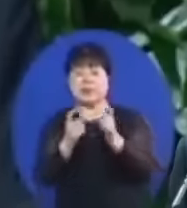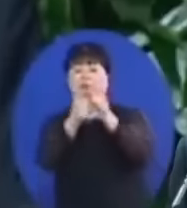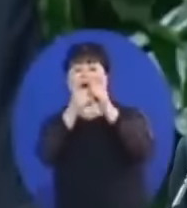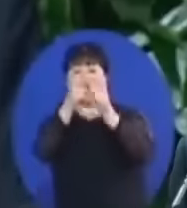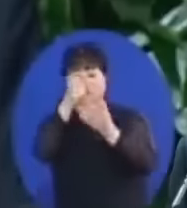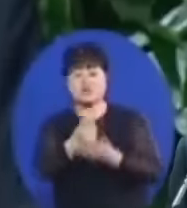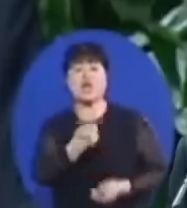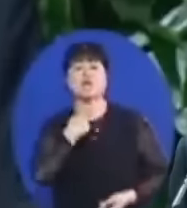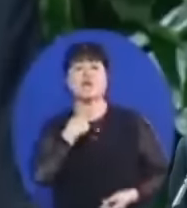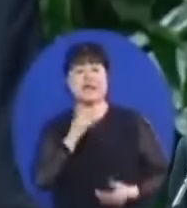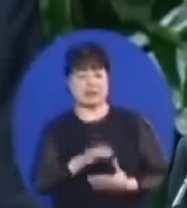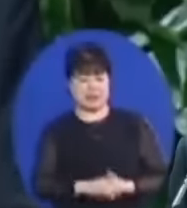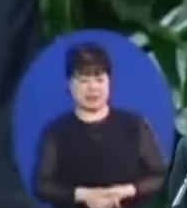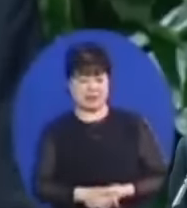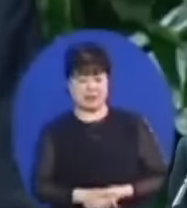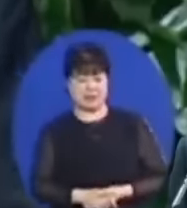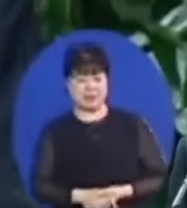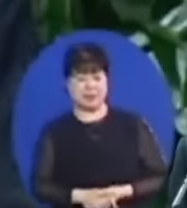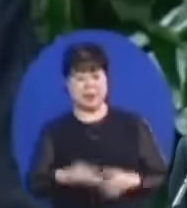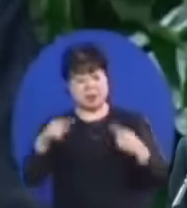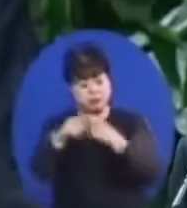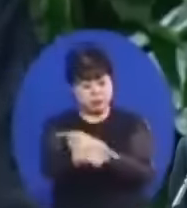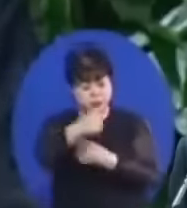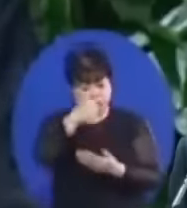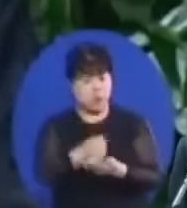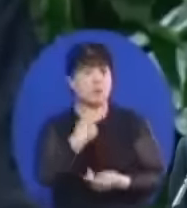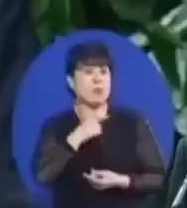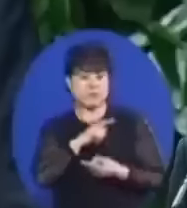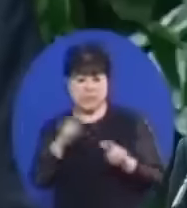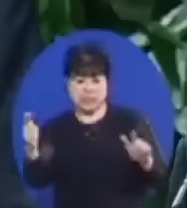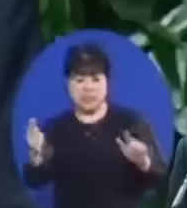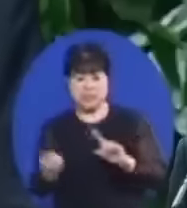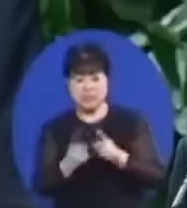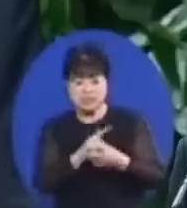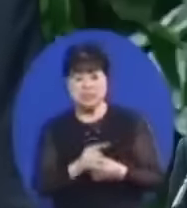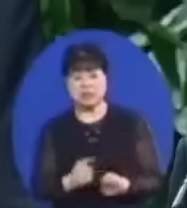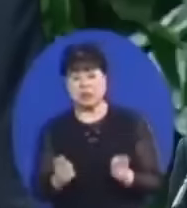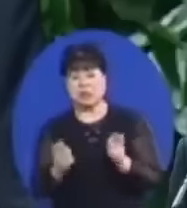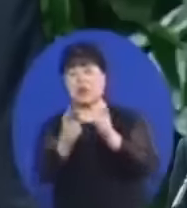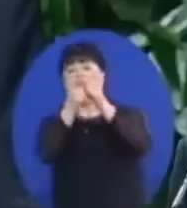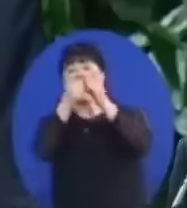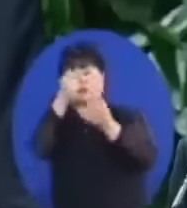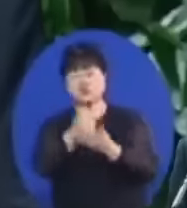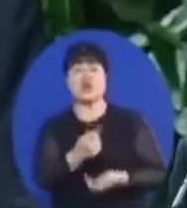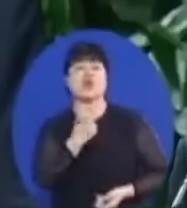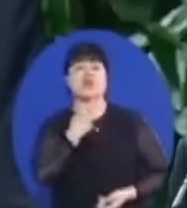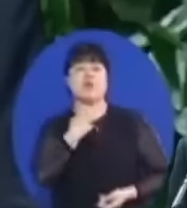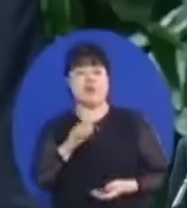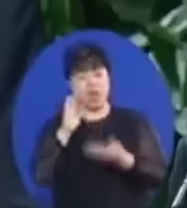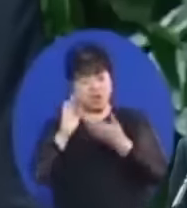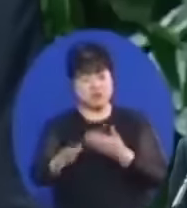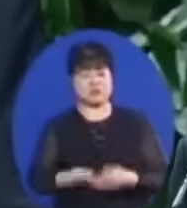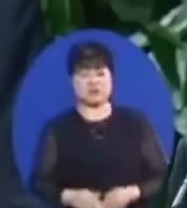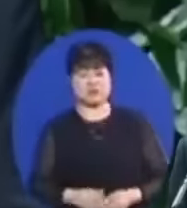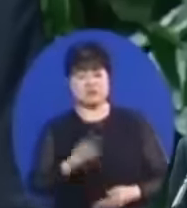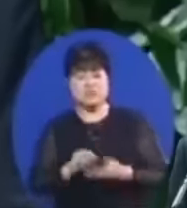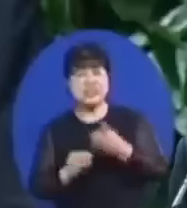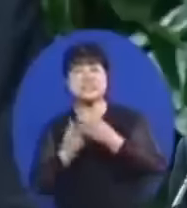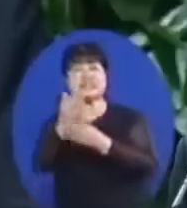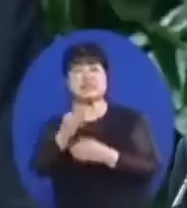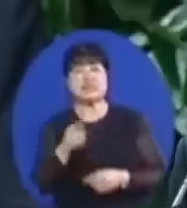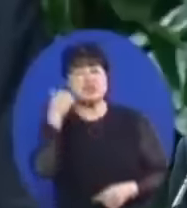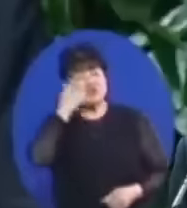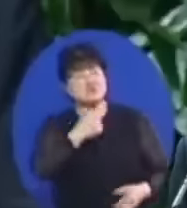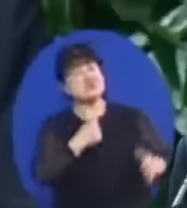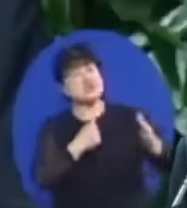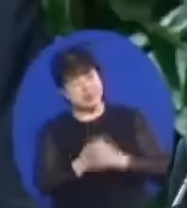죄를 짓는 것입니다. 마음이 안 맞고 죄를 짓습니까? 서로 손발이 맞아야 죄를 짓지. 그러고 난 다음 문제가 생기면 저